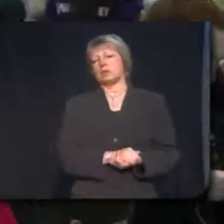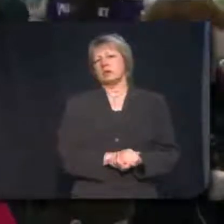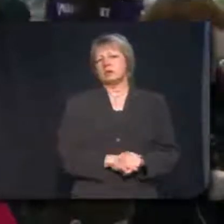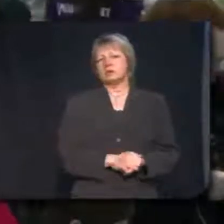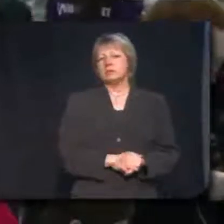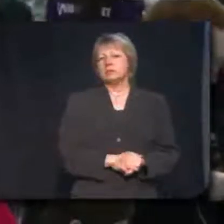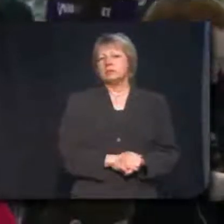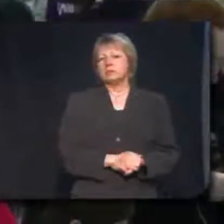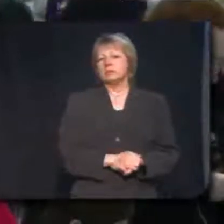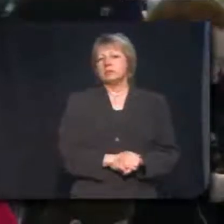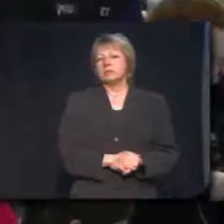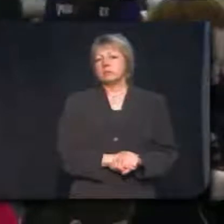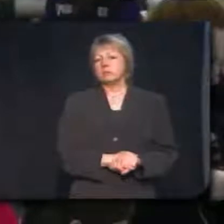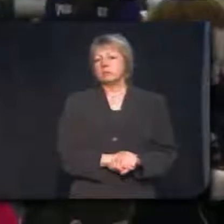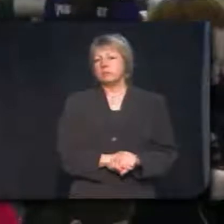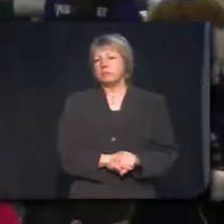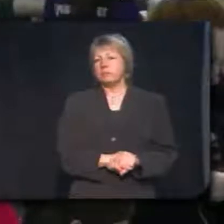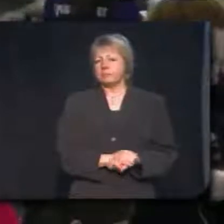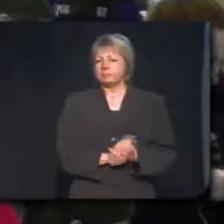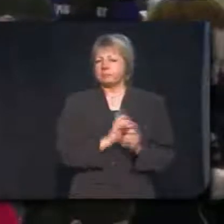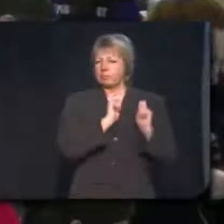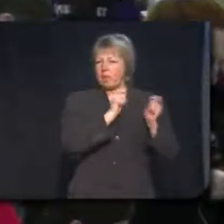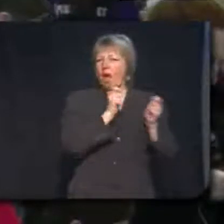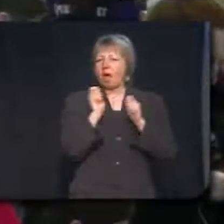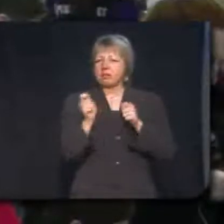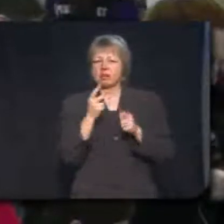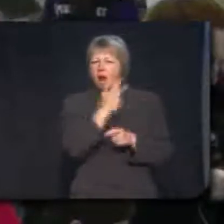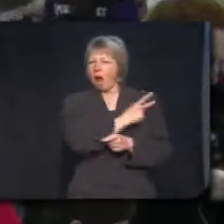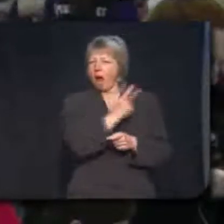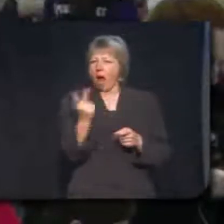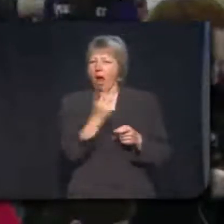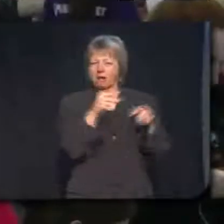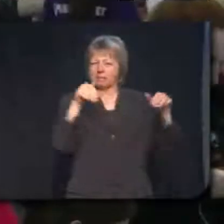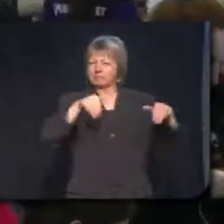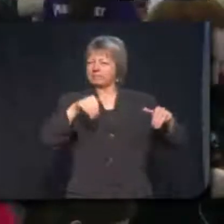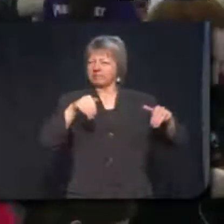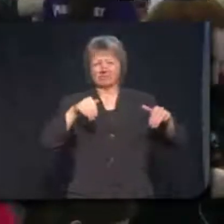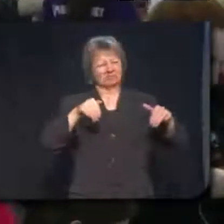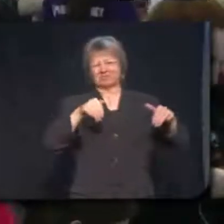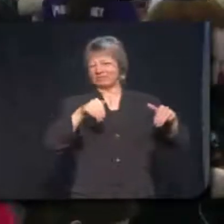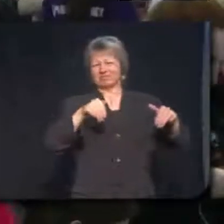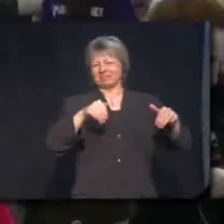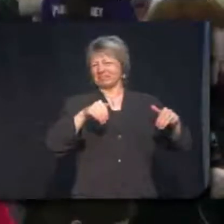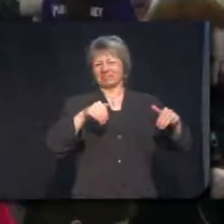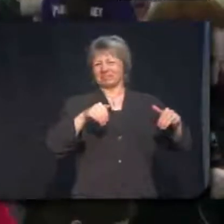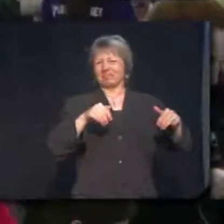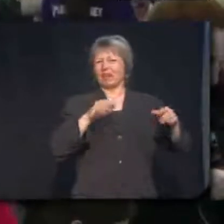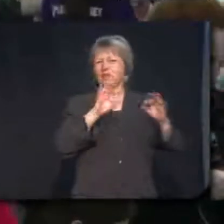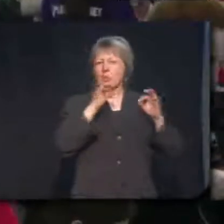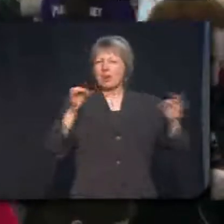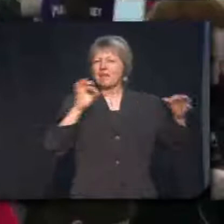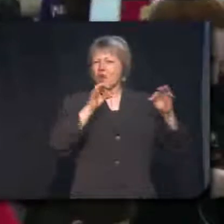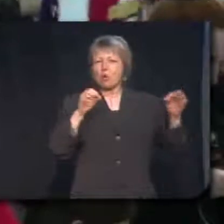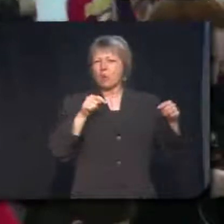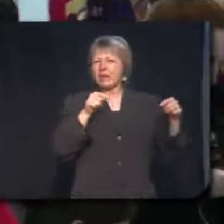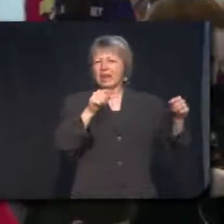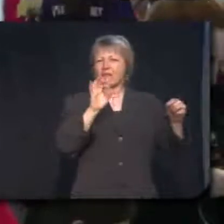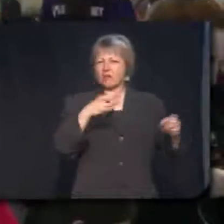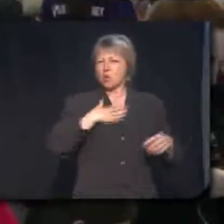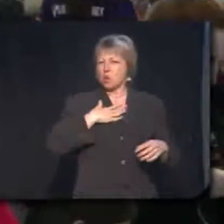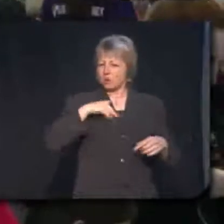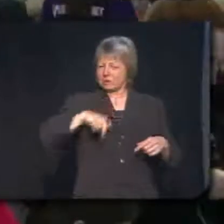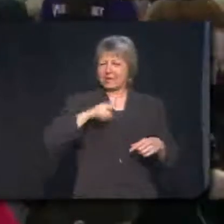ich glaube auch dass die Ausformulierung der Anträge teilweise nicht in die Richtung geht die wir wirklich brauchen weil die Richtung die für uns wichtig ist ist